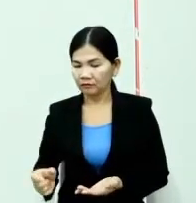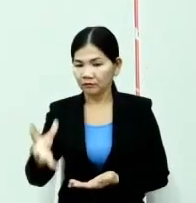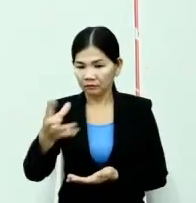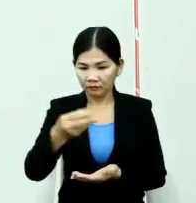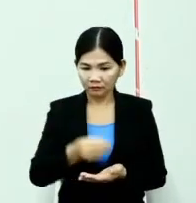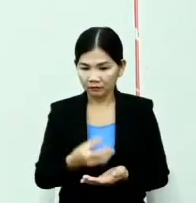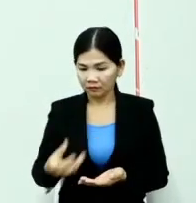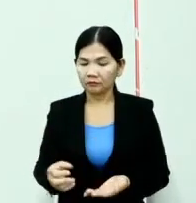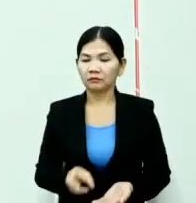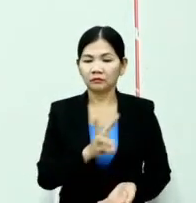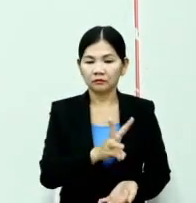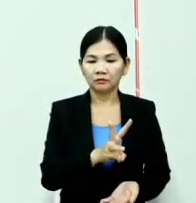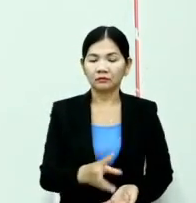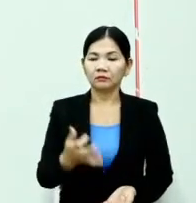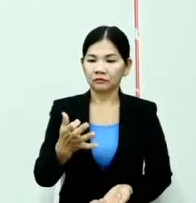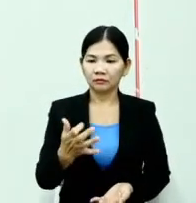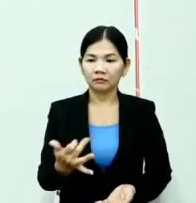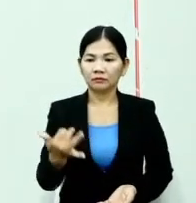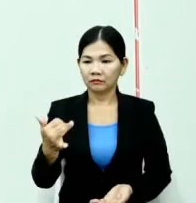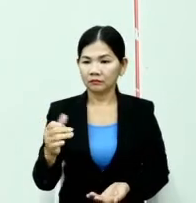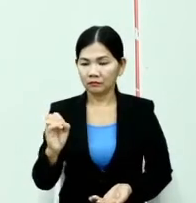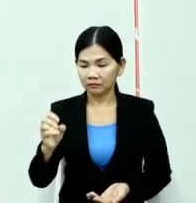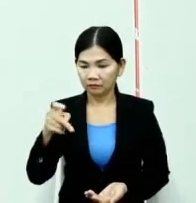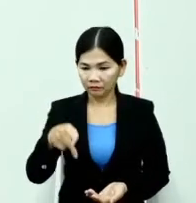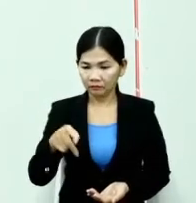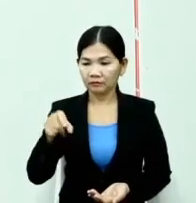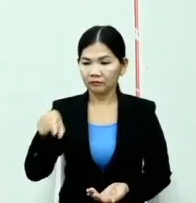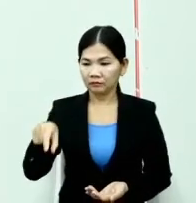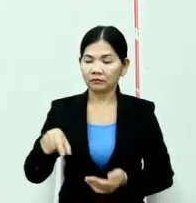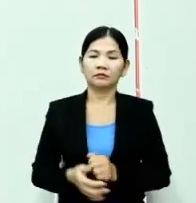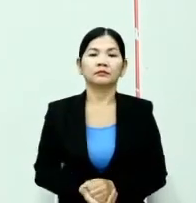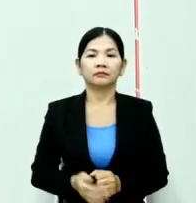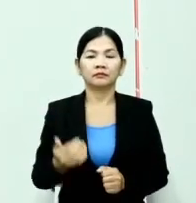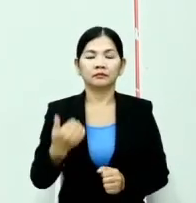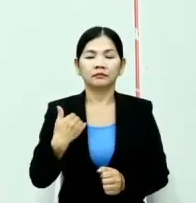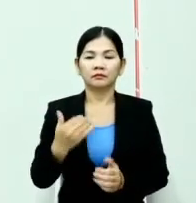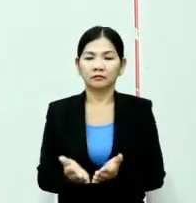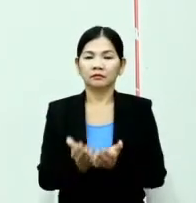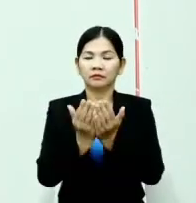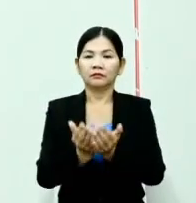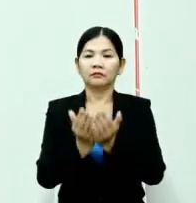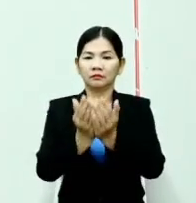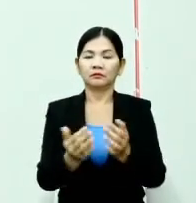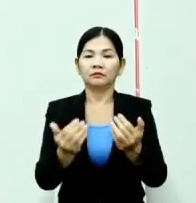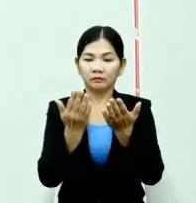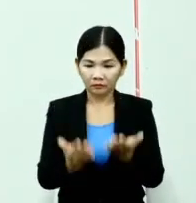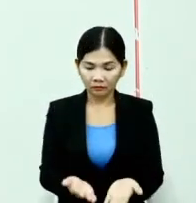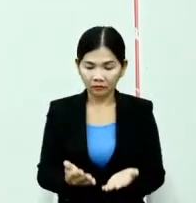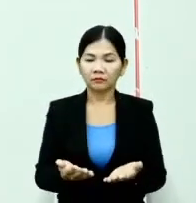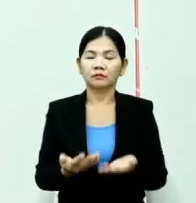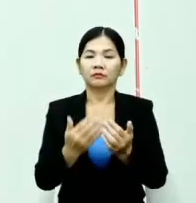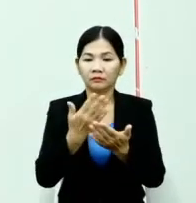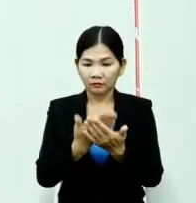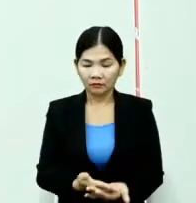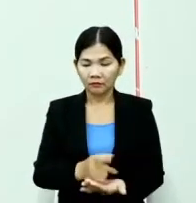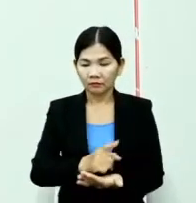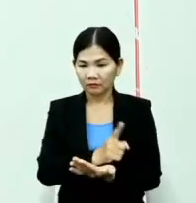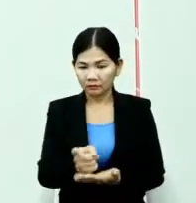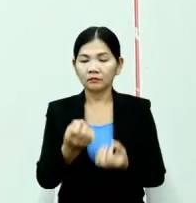ន់3870គីឡូក្រាមគេសួរថាតើកប៉ាល់នោះអាចផ្ទុកទម្ងន់ប្រ